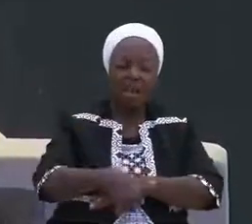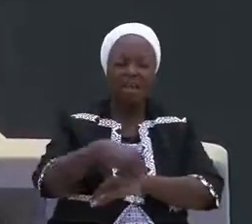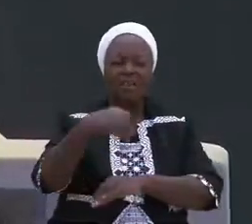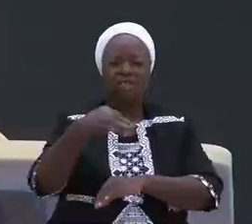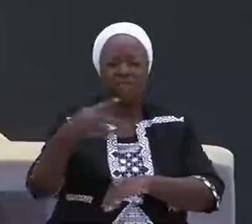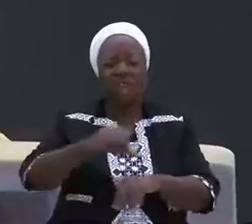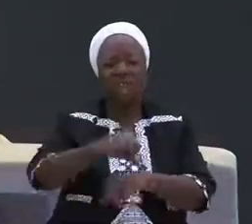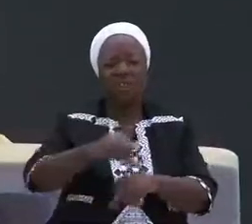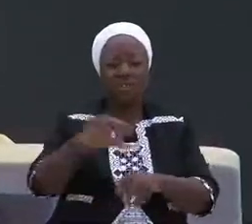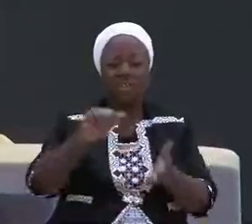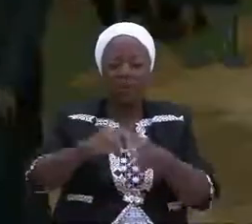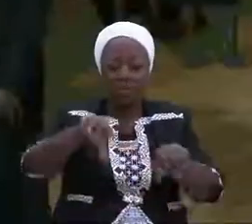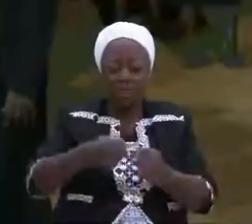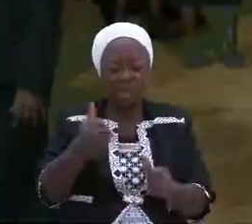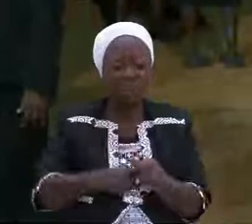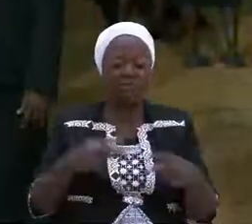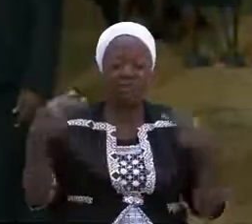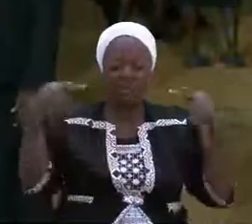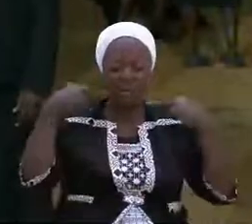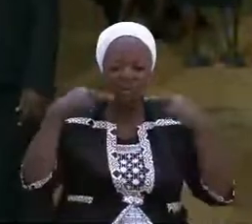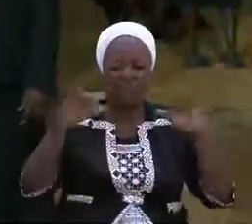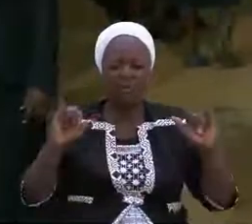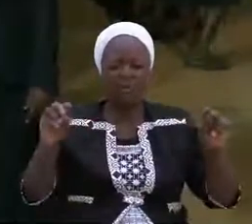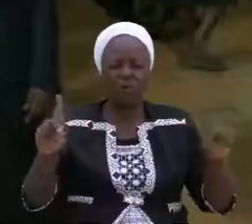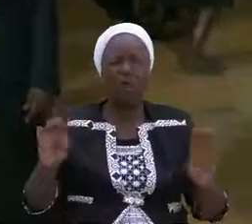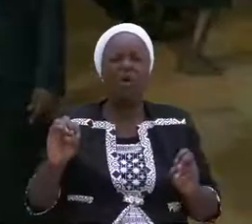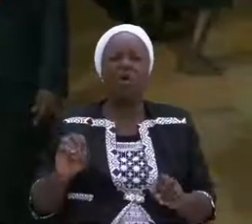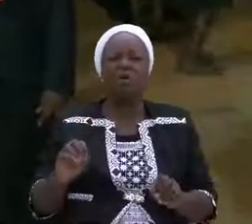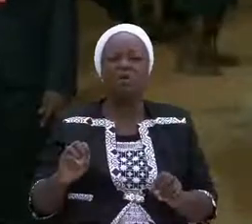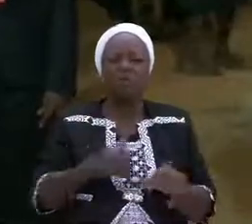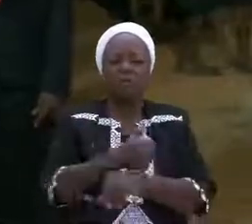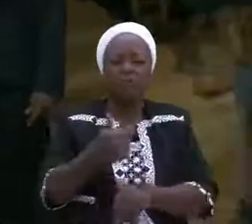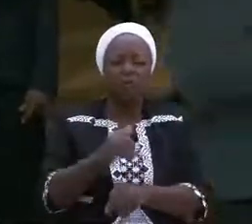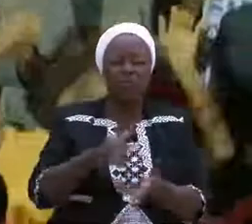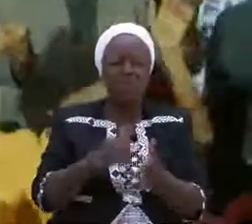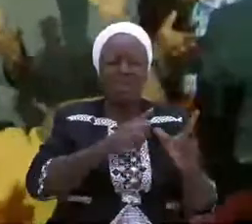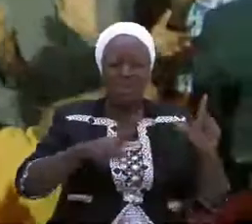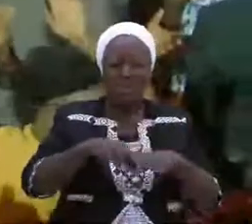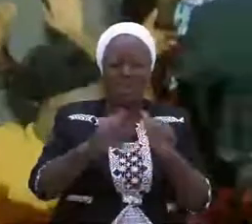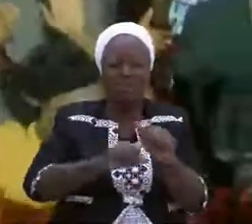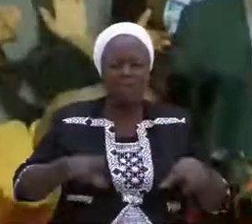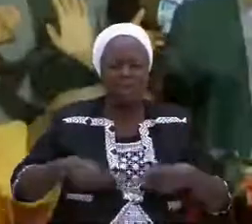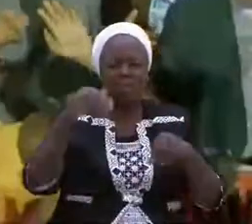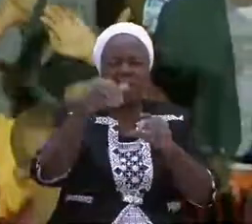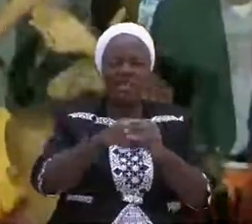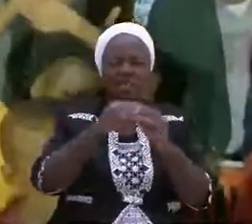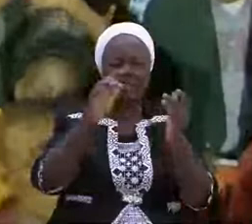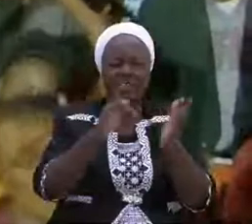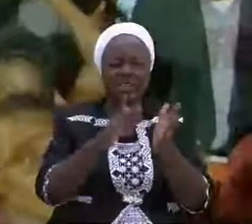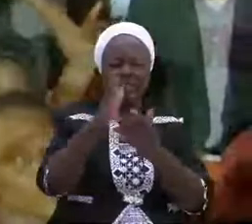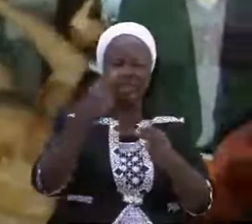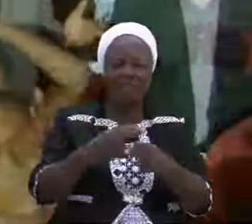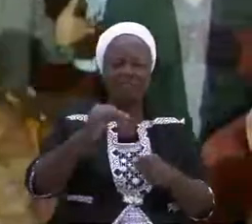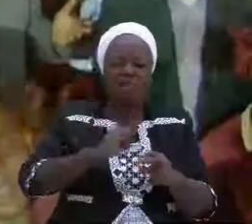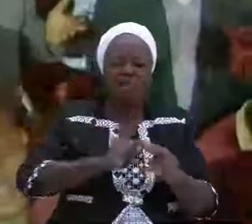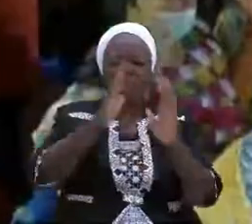de l'onction qui brise les jougs. Confirme le Seigneur dans chaque vie. Au nom de